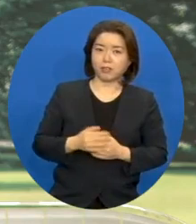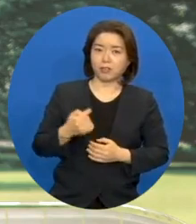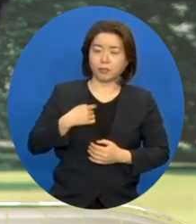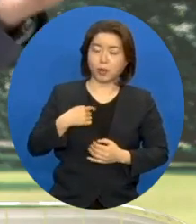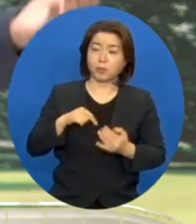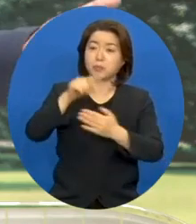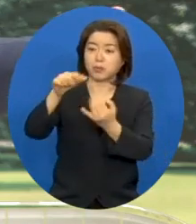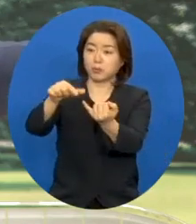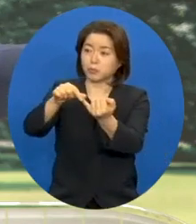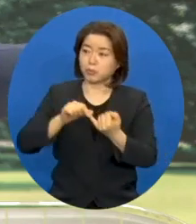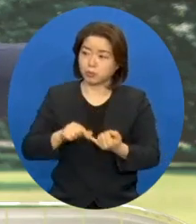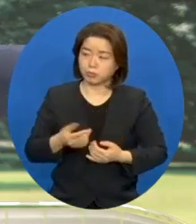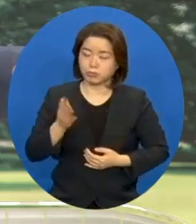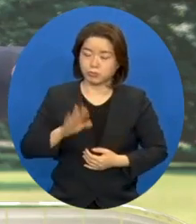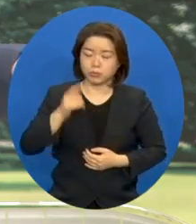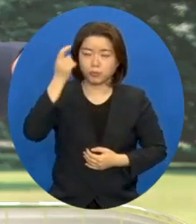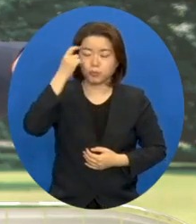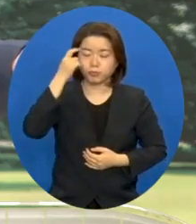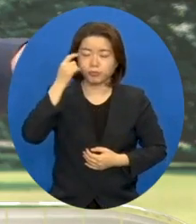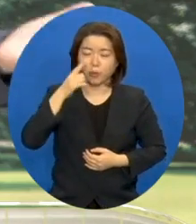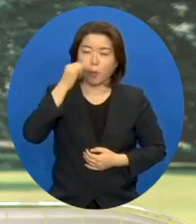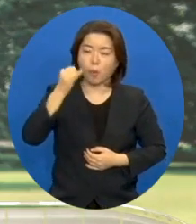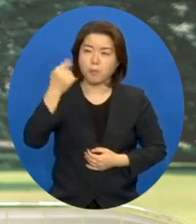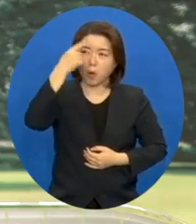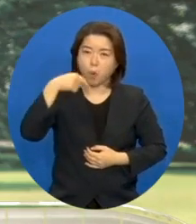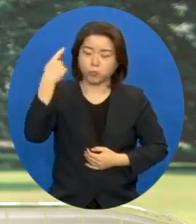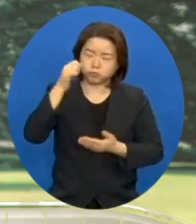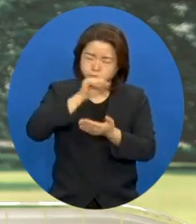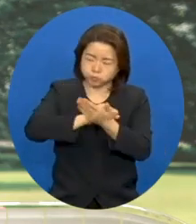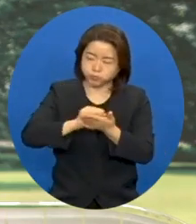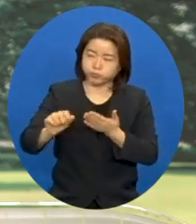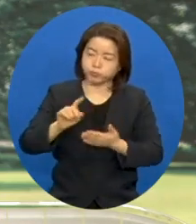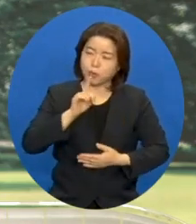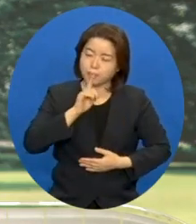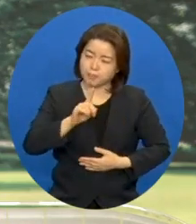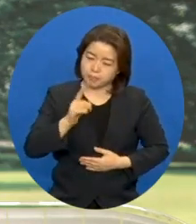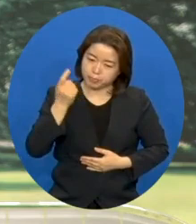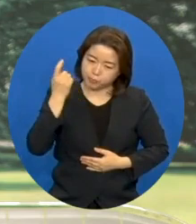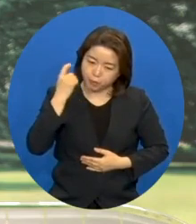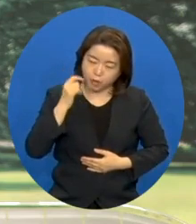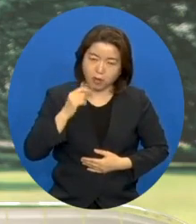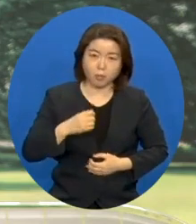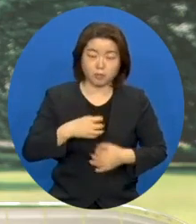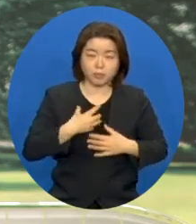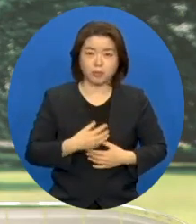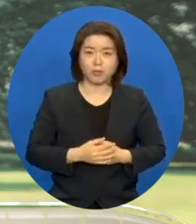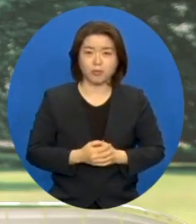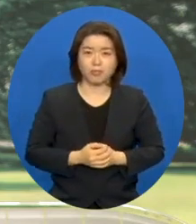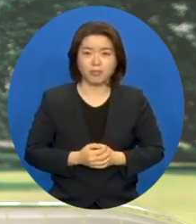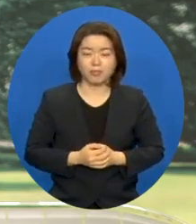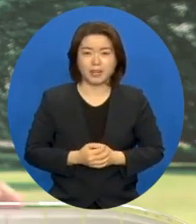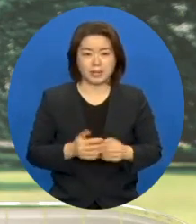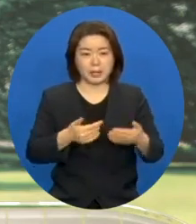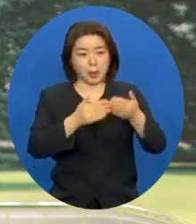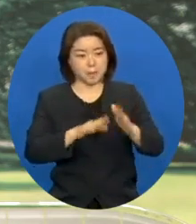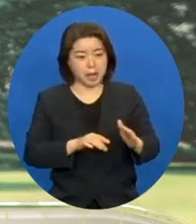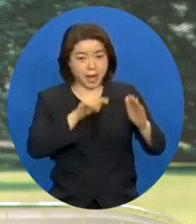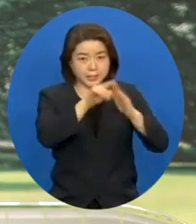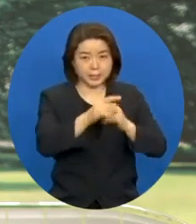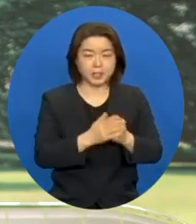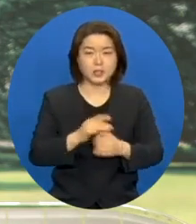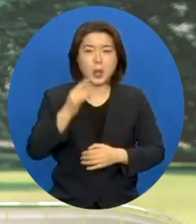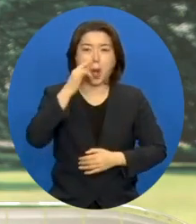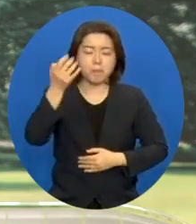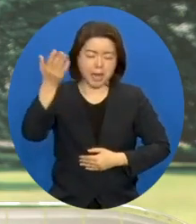어떻게 고등학교 다닐 때와 똑같이 엄마랑 닮았다는 건지. 그리고는 방에 들어가서 엄마